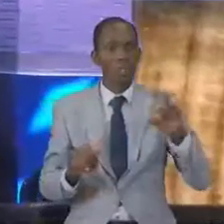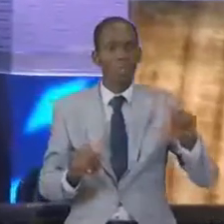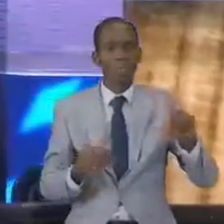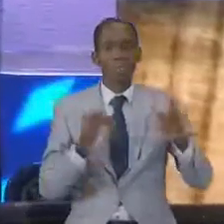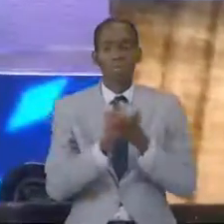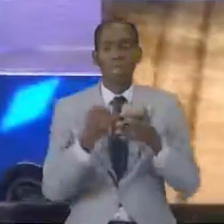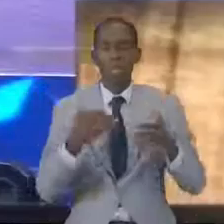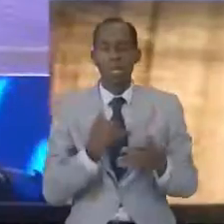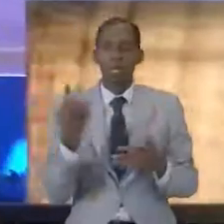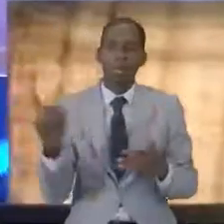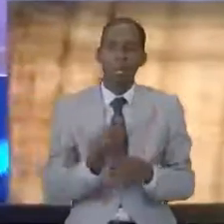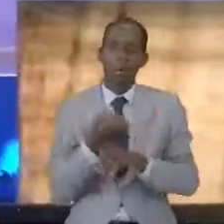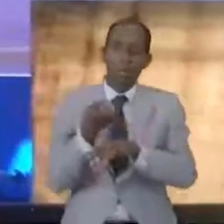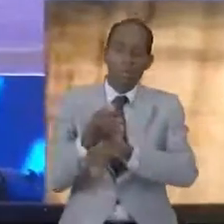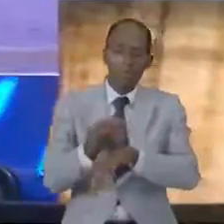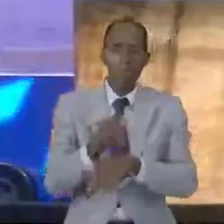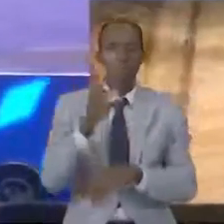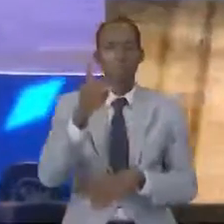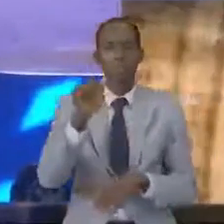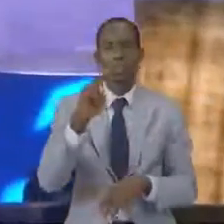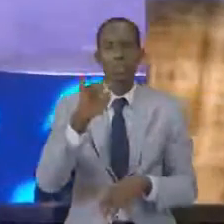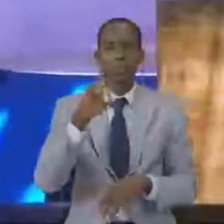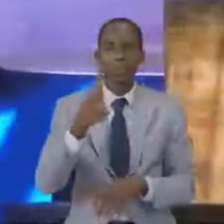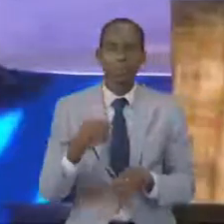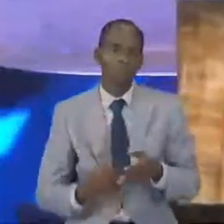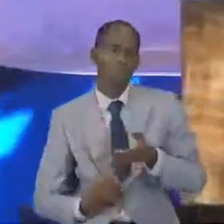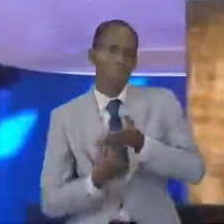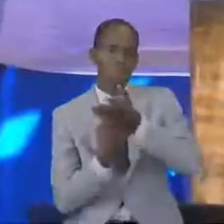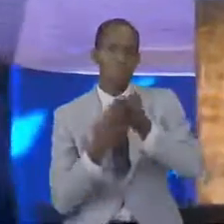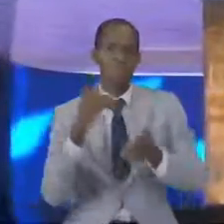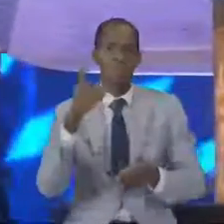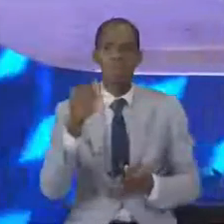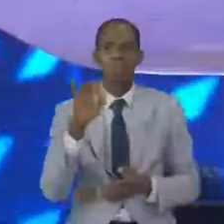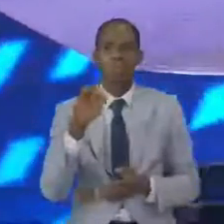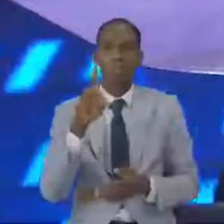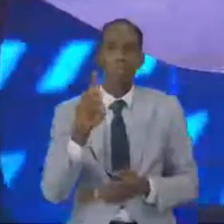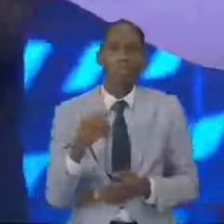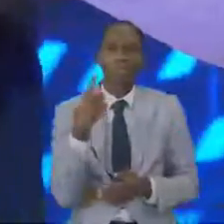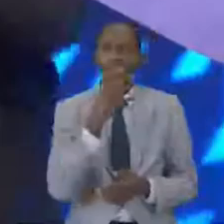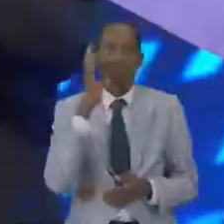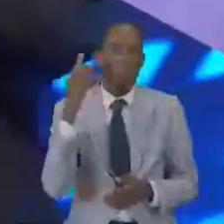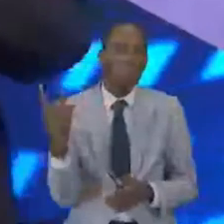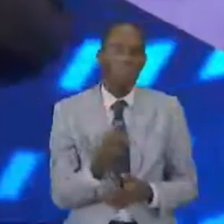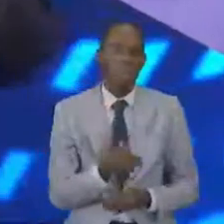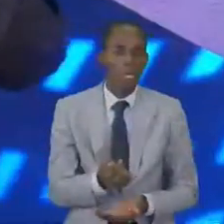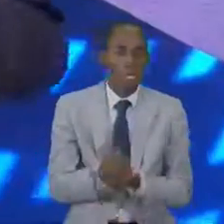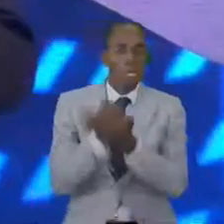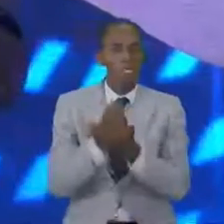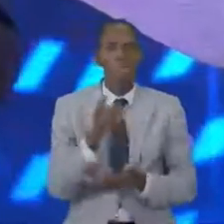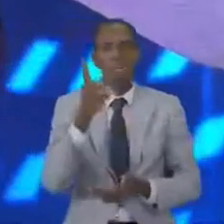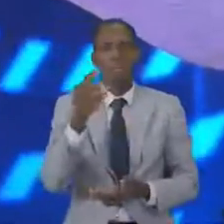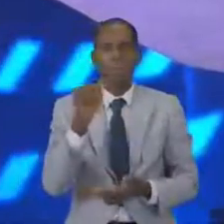conseiller un ami insupportun quelqu'un qui aidait David à réaliser